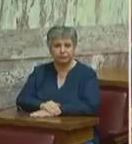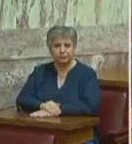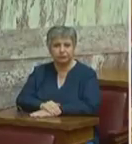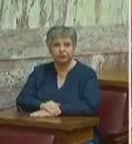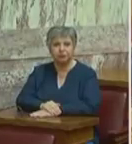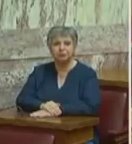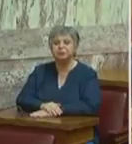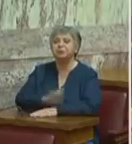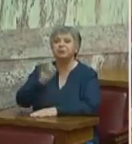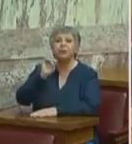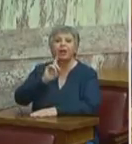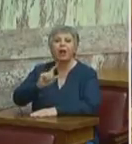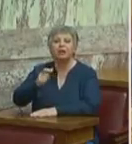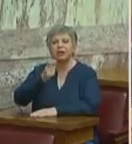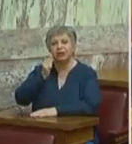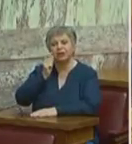Κυρίες και κύριοι βουλευτές,